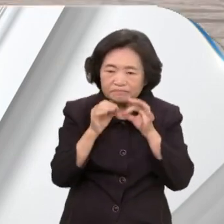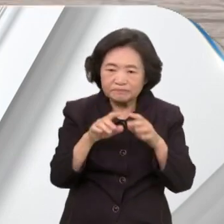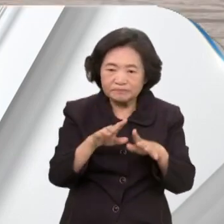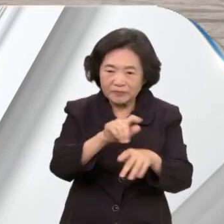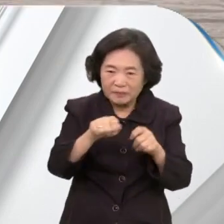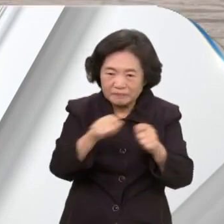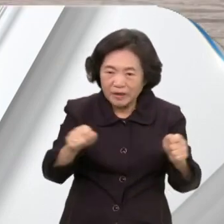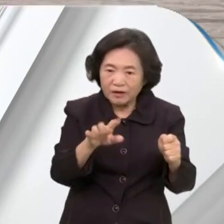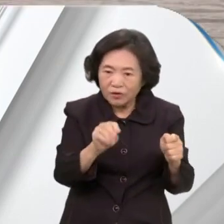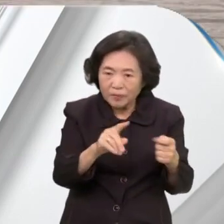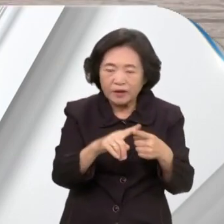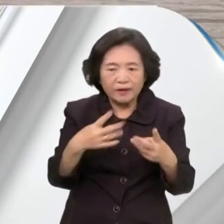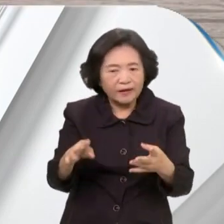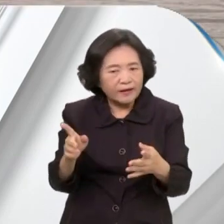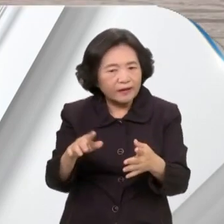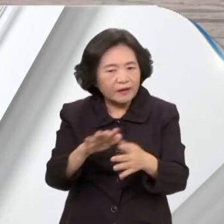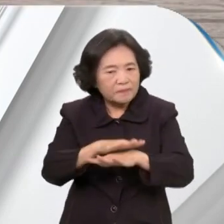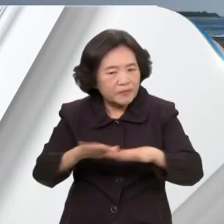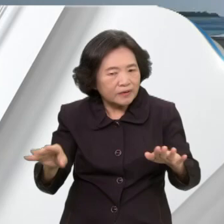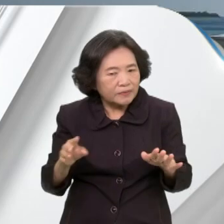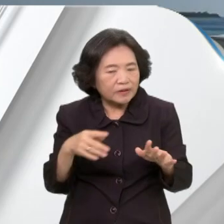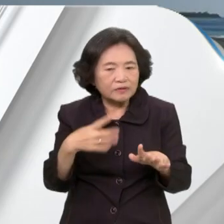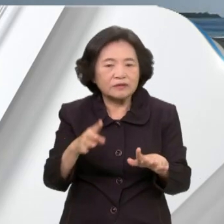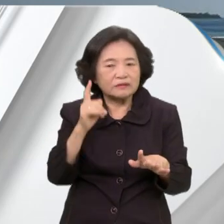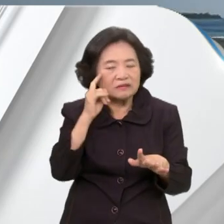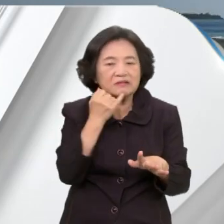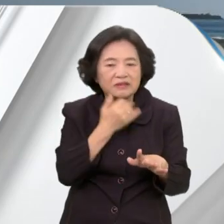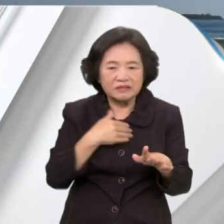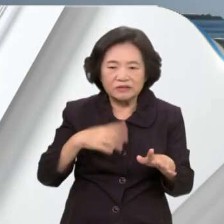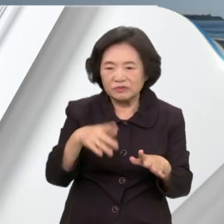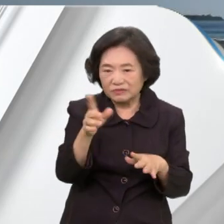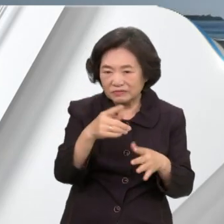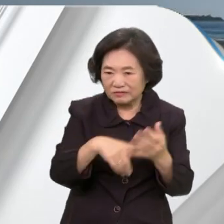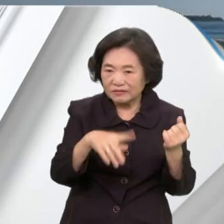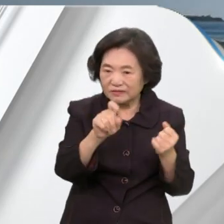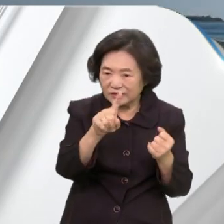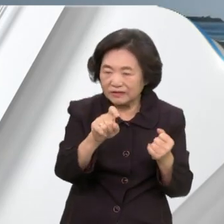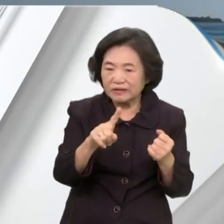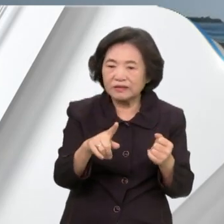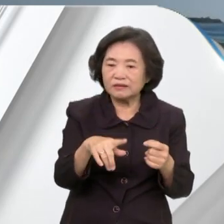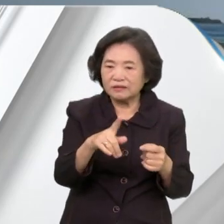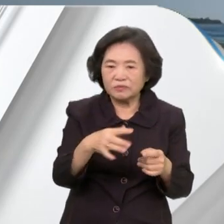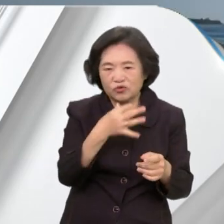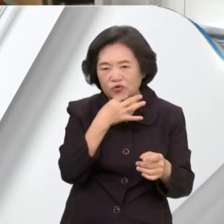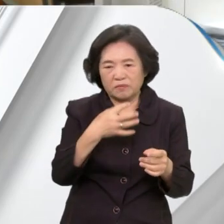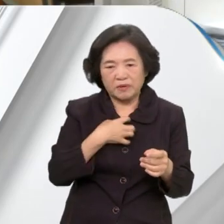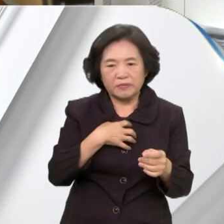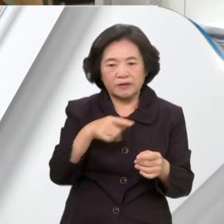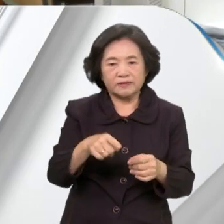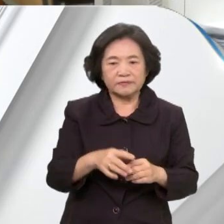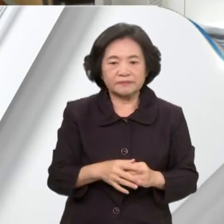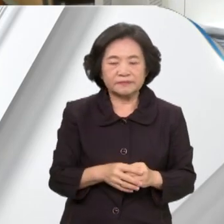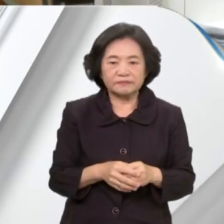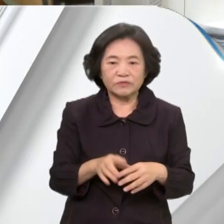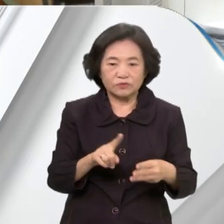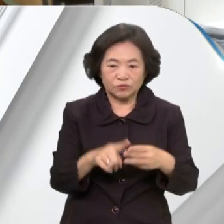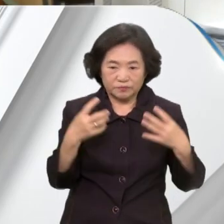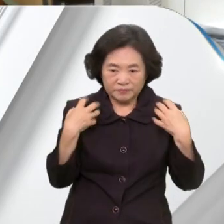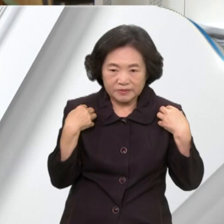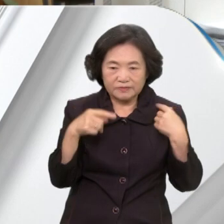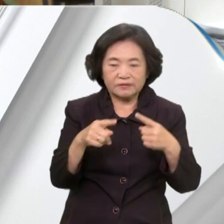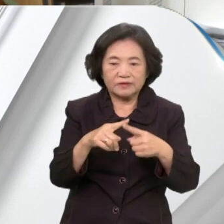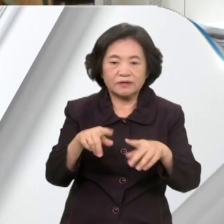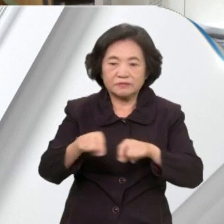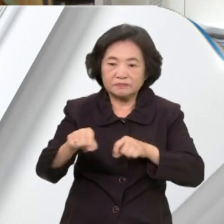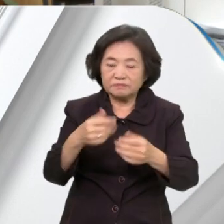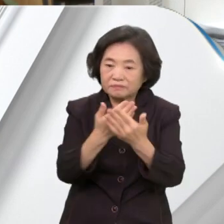作品过后，一几天外地经验又收了问题事件，有可能危险性的作品。 主办单位、策